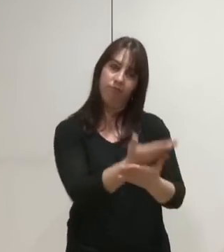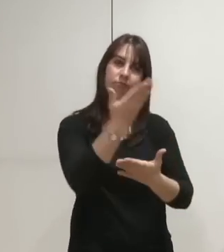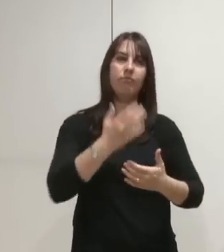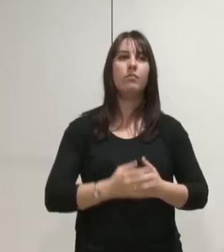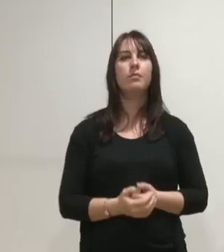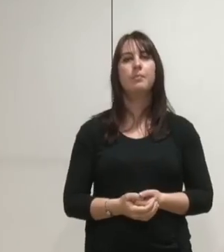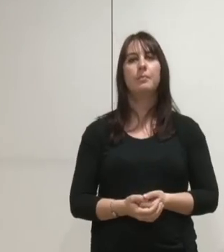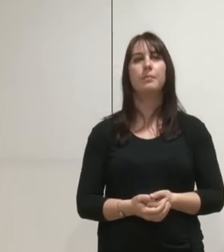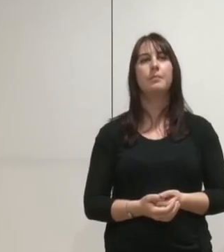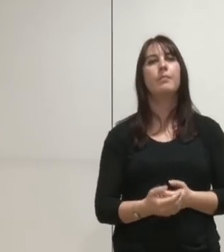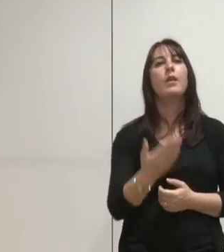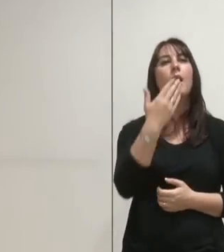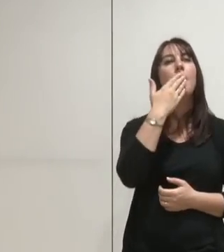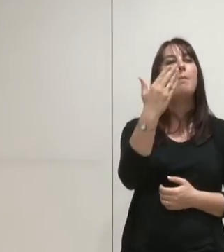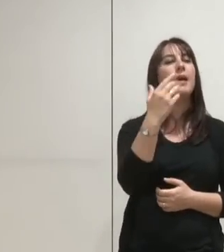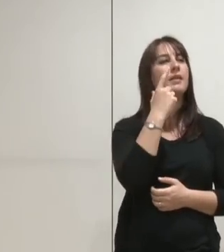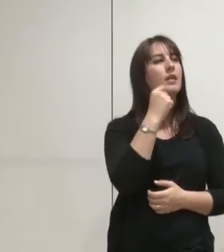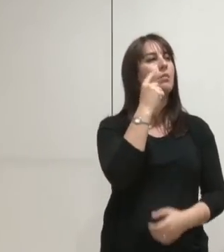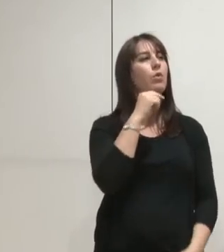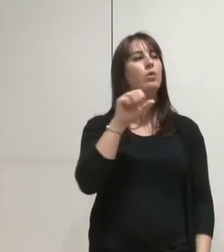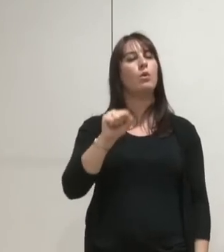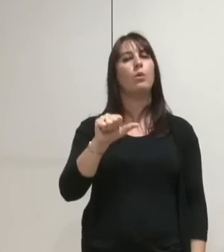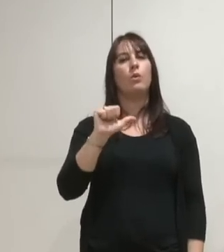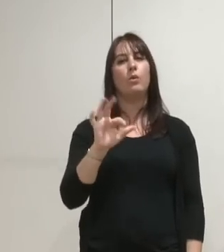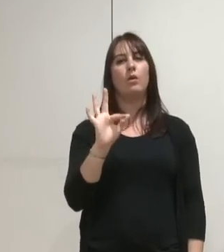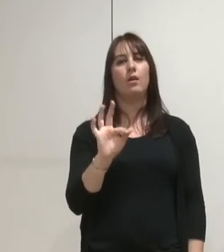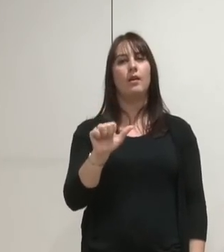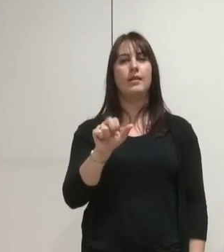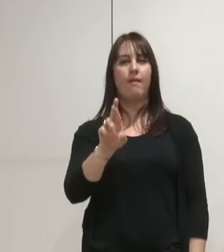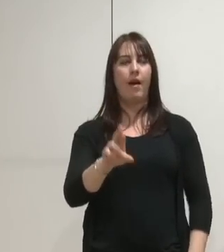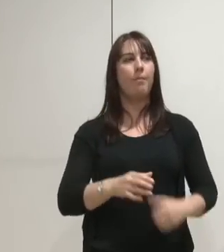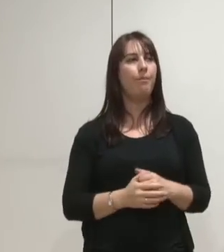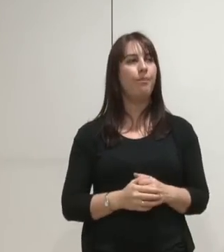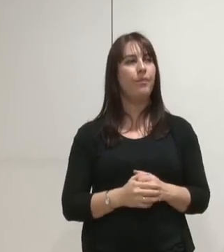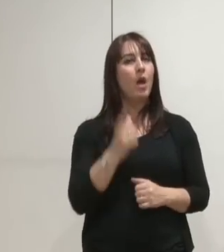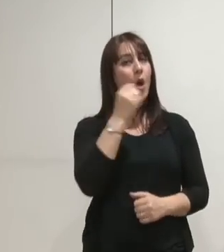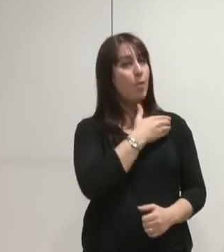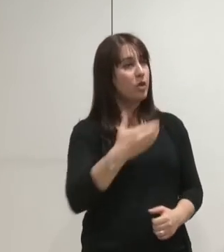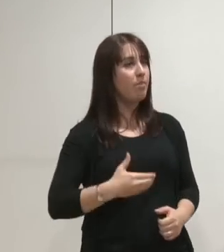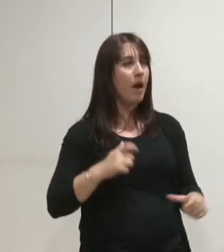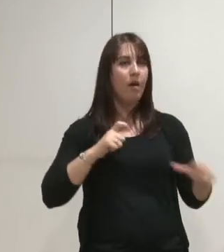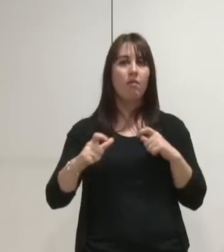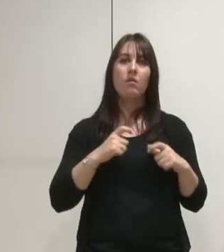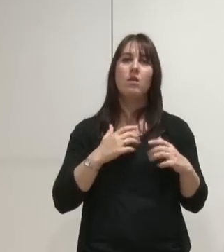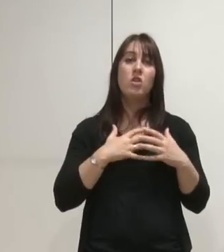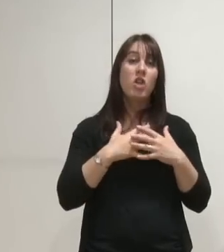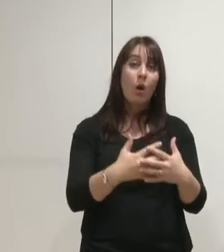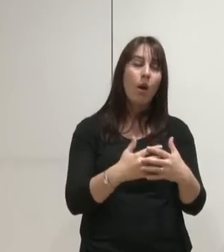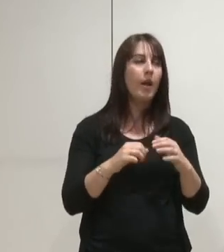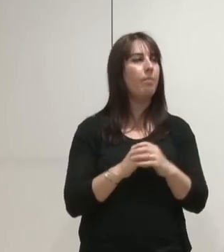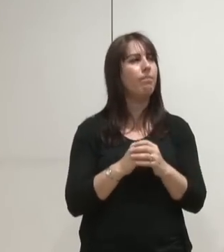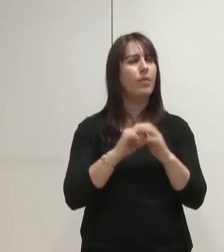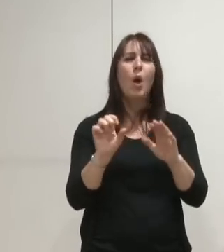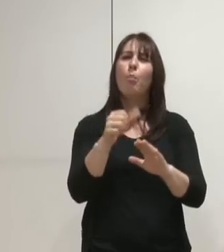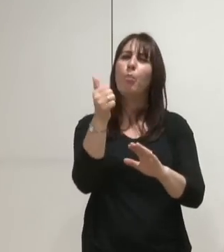action merci Monsieur Safar Monsieur le Maire mes chers collègues permettez-moi tout d'abord avant de